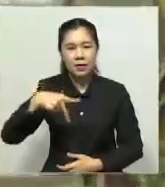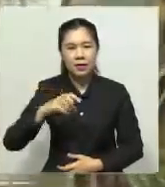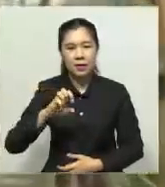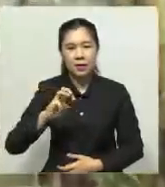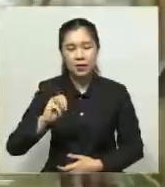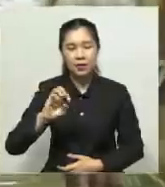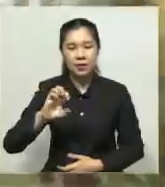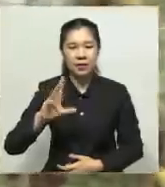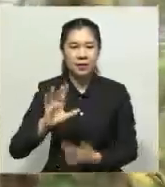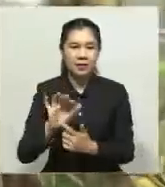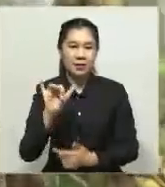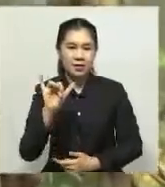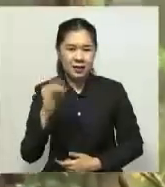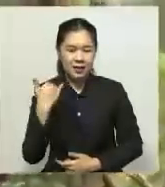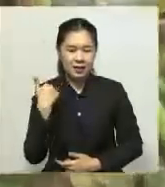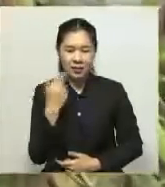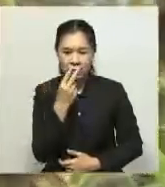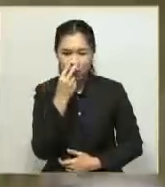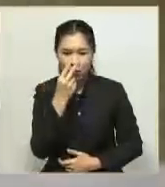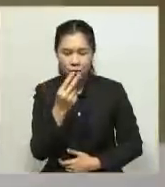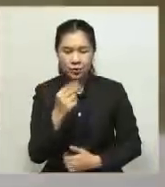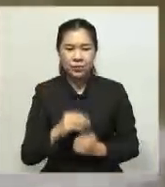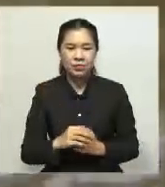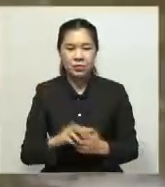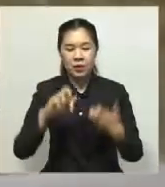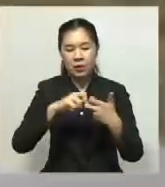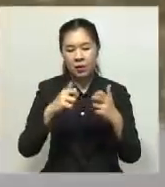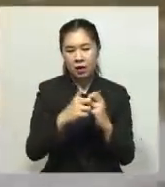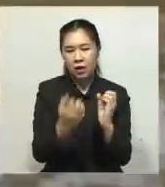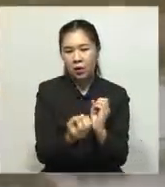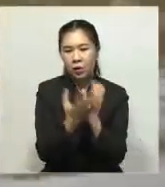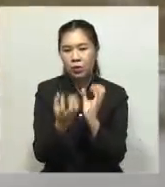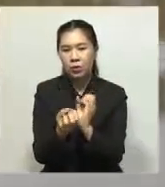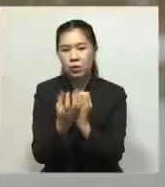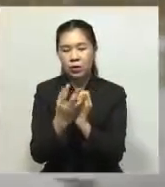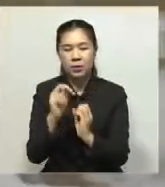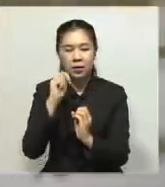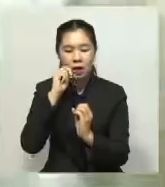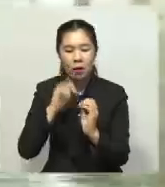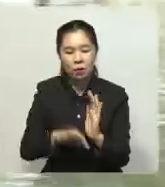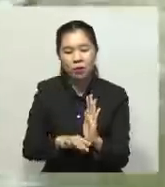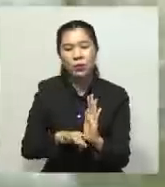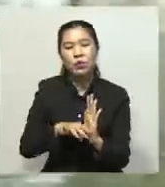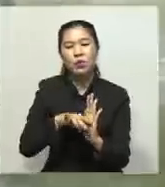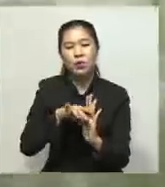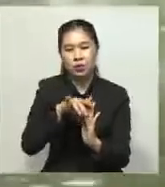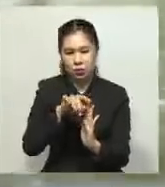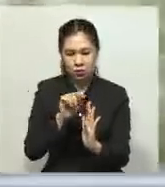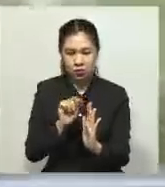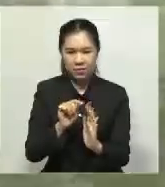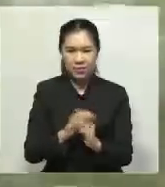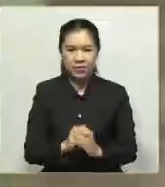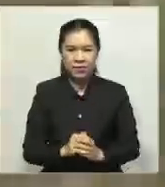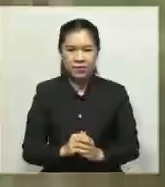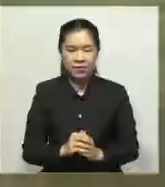จังหวัดบึงกาฬค่ะซึ่งที่นี่เป็นบริเวณที่ได้รับผลกระทบจากแม่น้ำโขงที่มีระดับสูงขึ้นและน้ำ